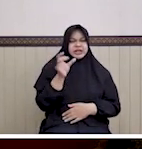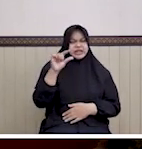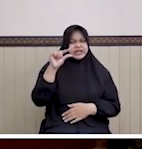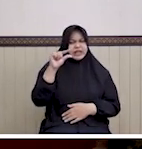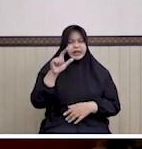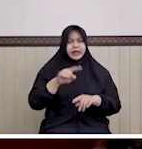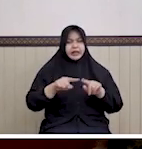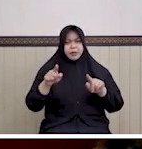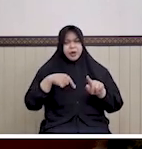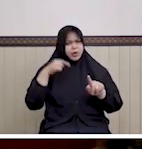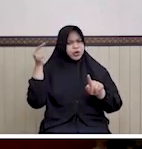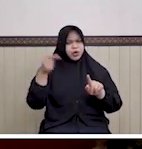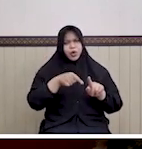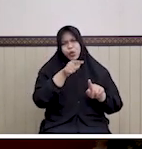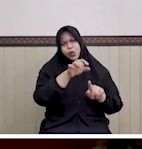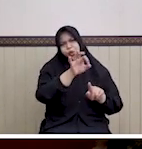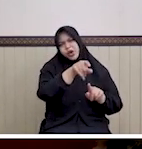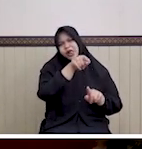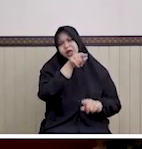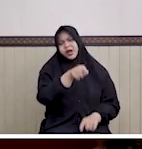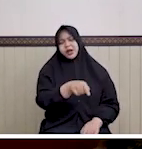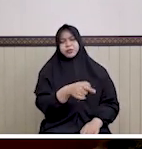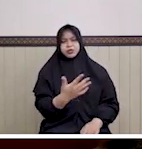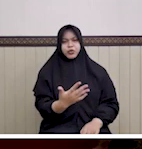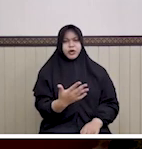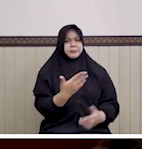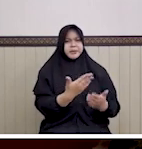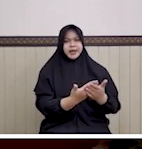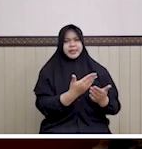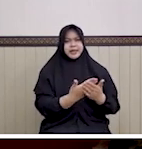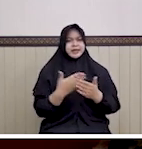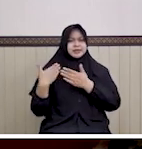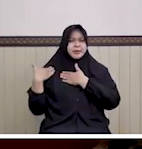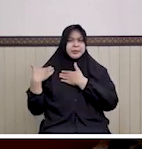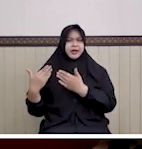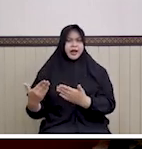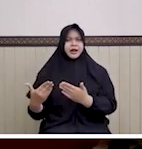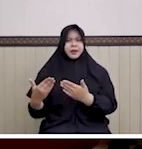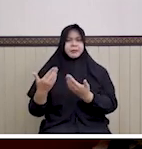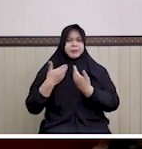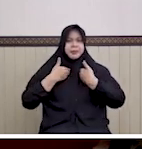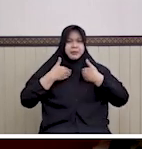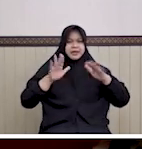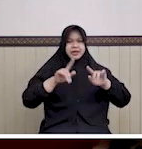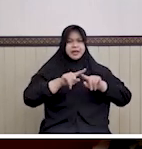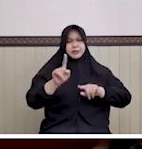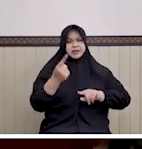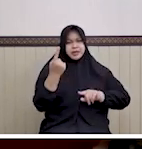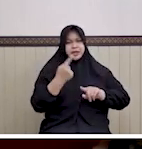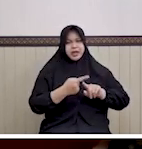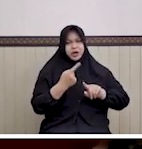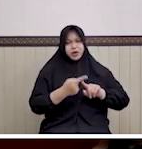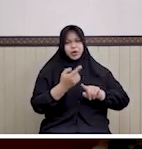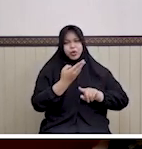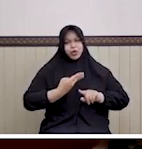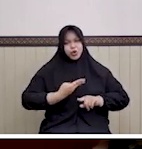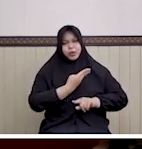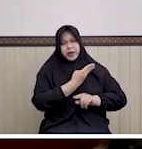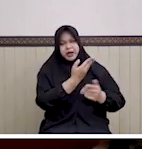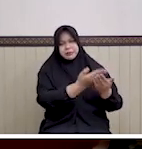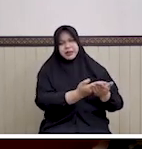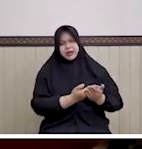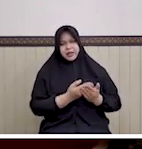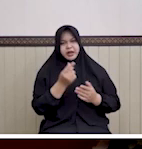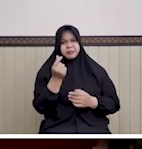saya juga ASEAN cam Okelah kamu tidak tidak apa meminta jaminan untuk pembebasan tapi jangan sekali-kali korban dimintai biaya